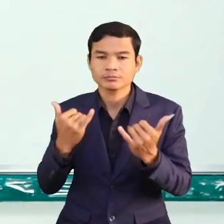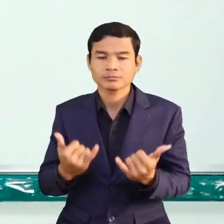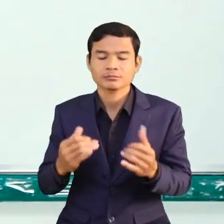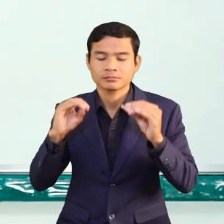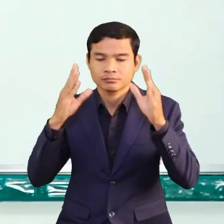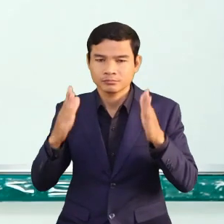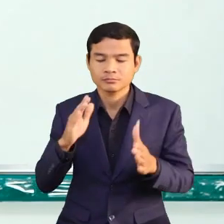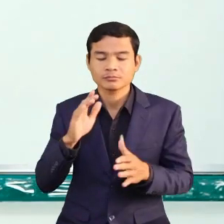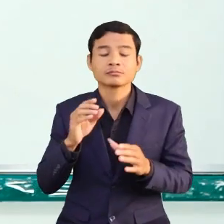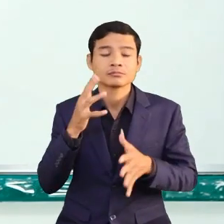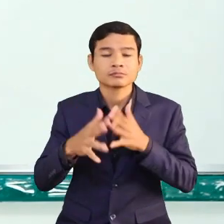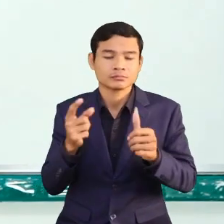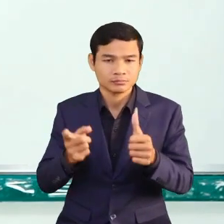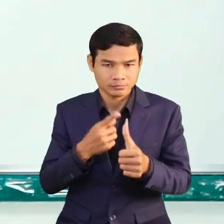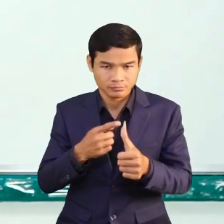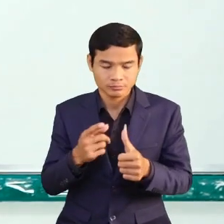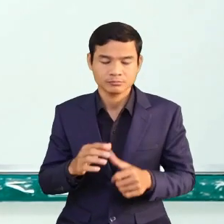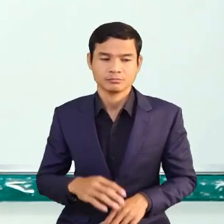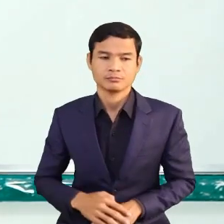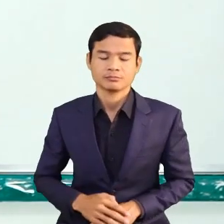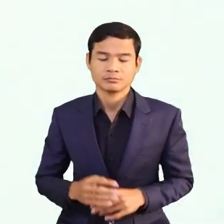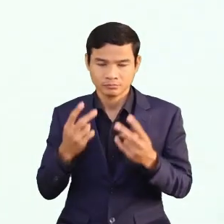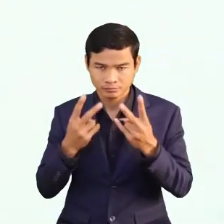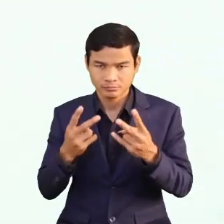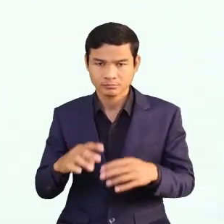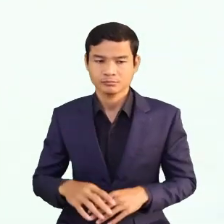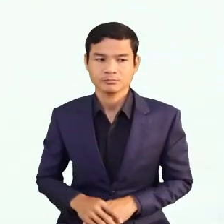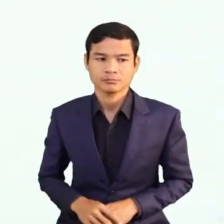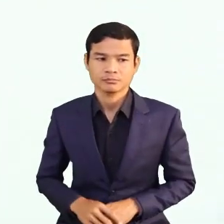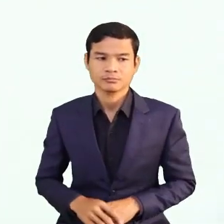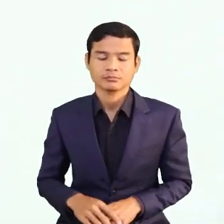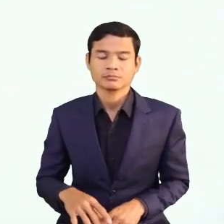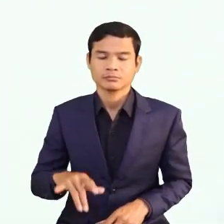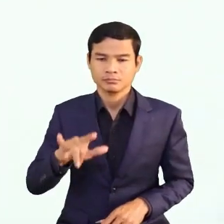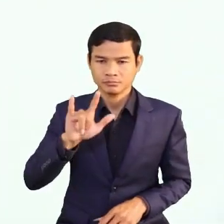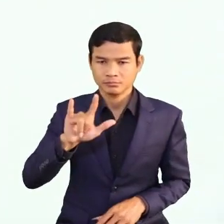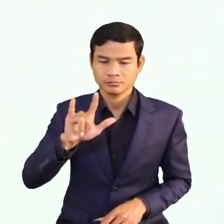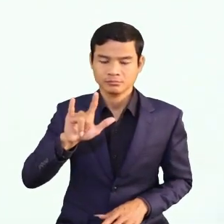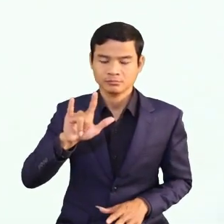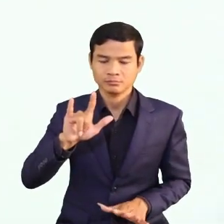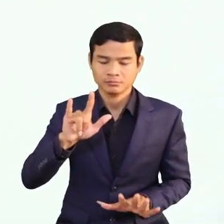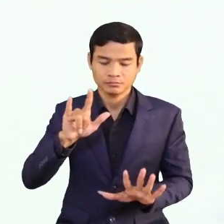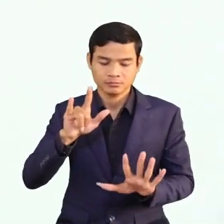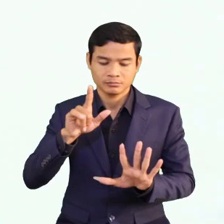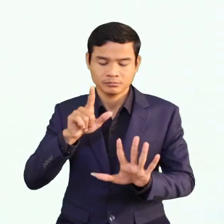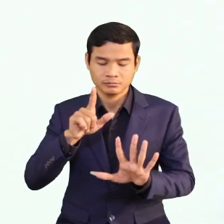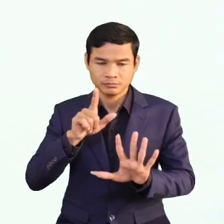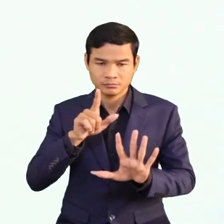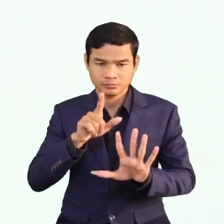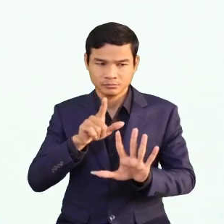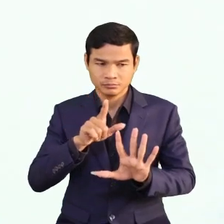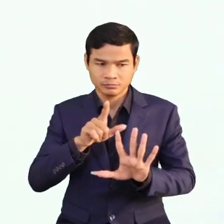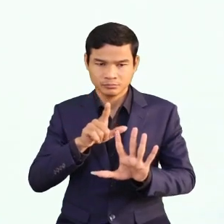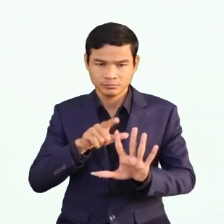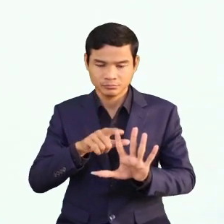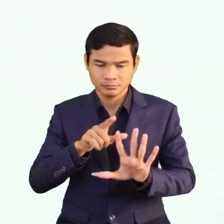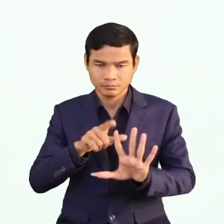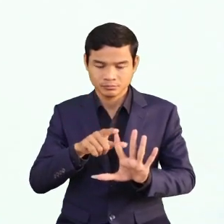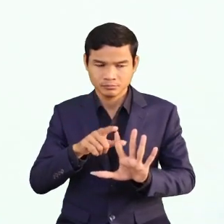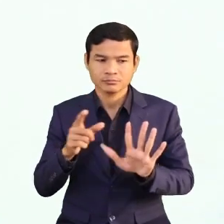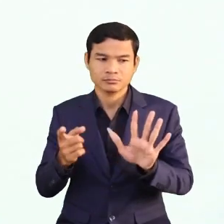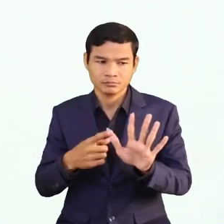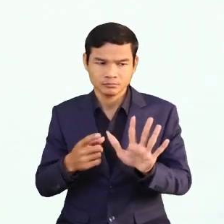នស្ដាប់អ្នកគ្រូចាប៉អាប៉